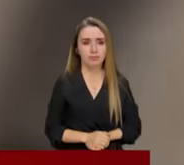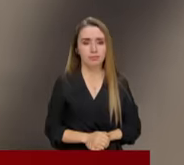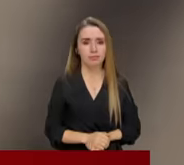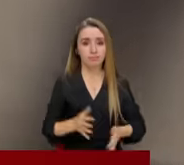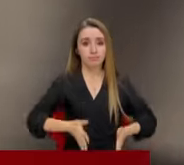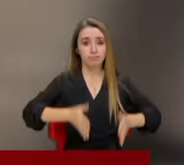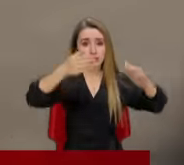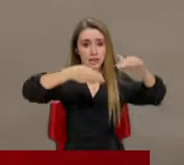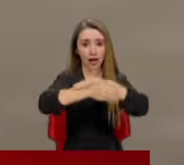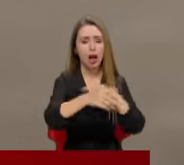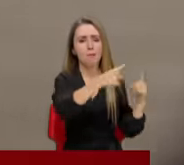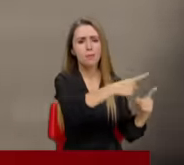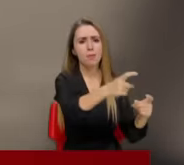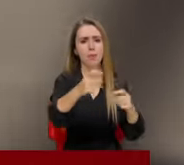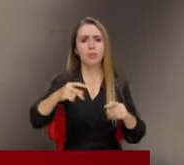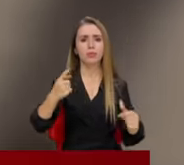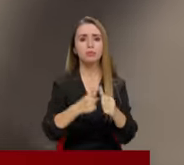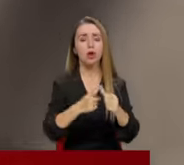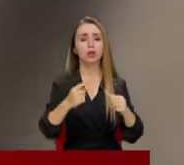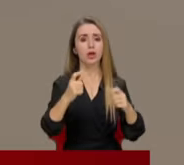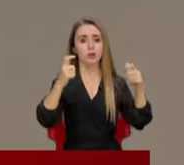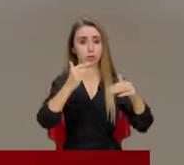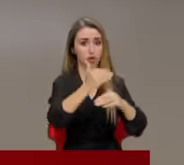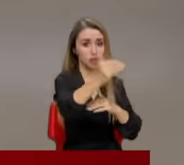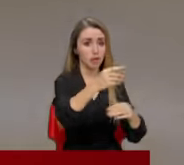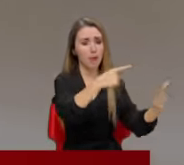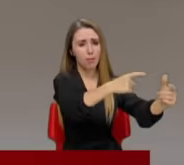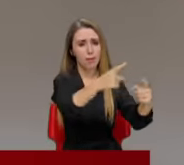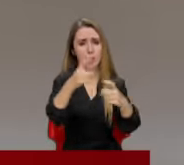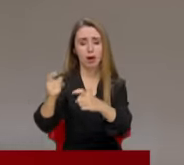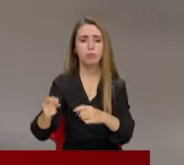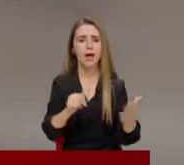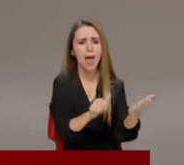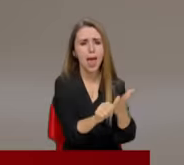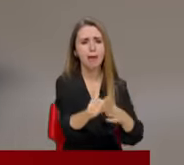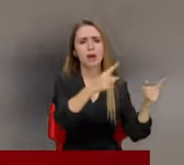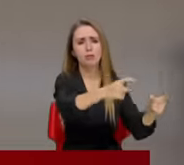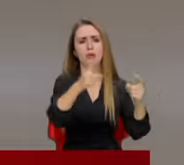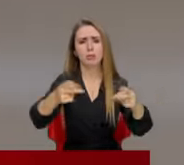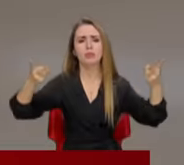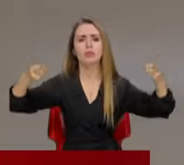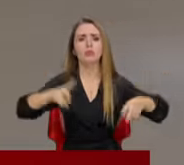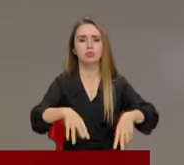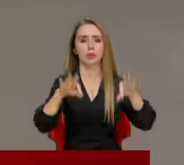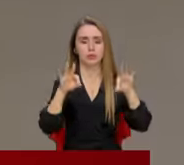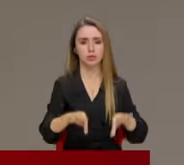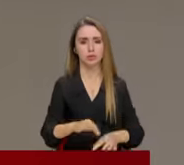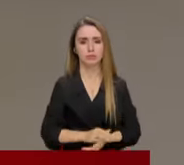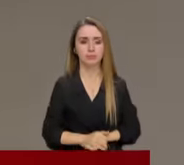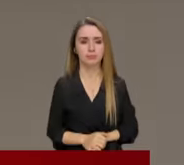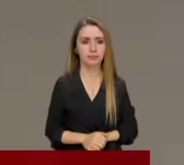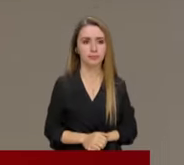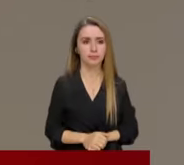Binaya giren silahlı saldırganlar önce salon dışındakileri hedef aldı, karşılarına çıkan herkesi öldürmeye başladı.